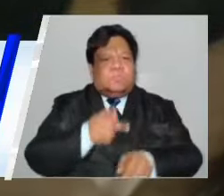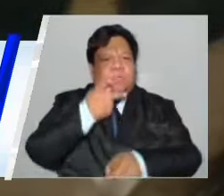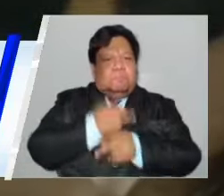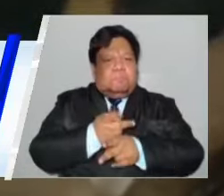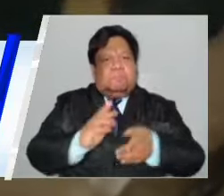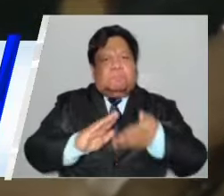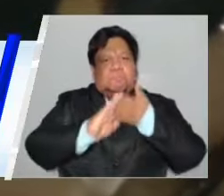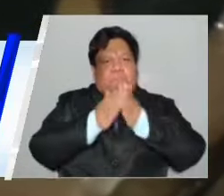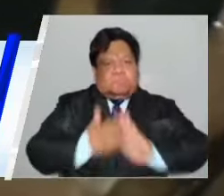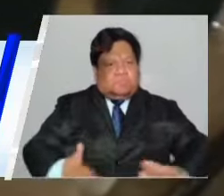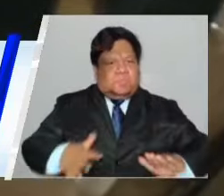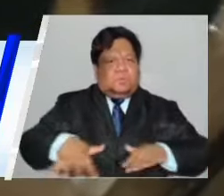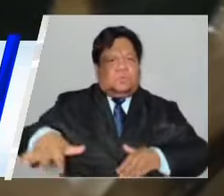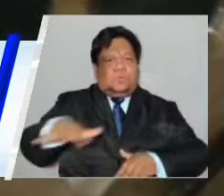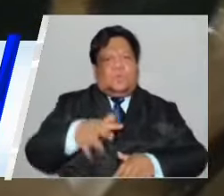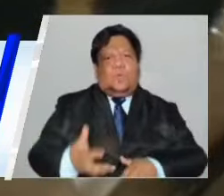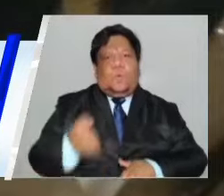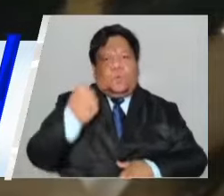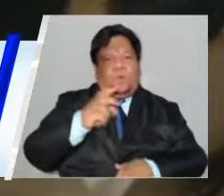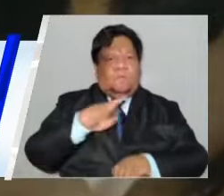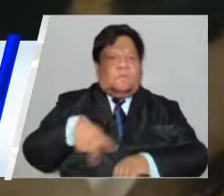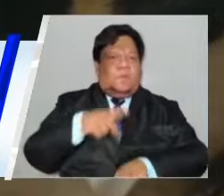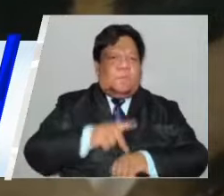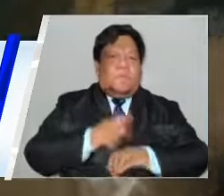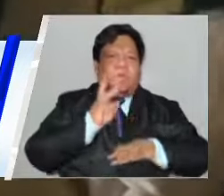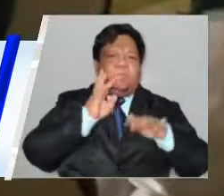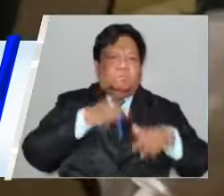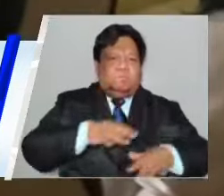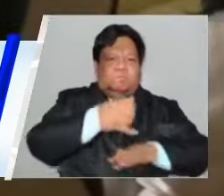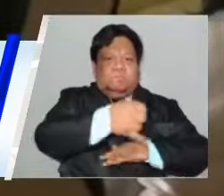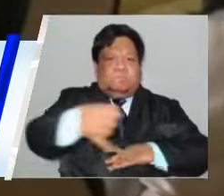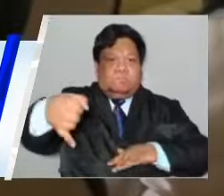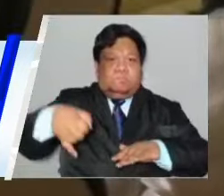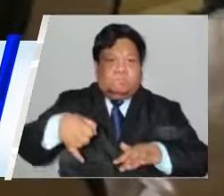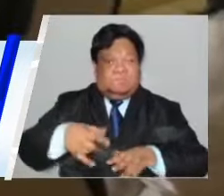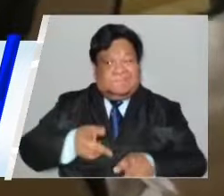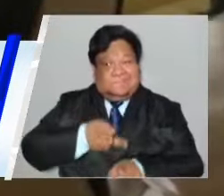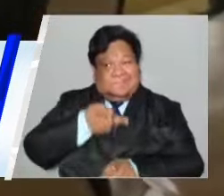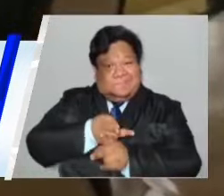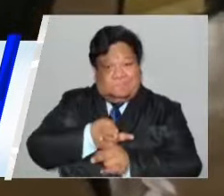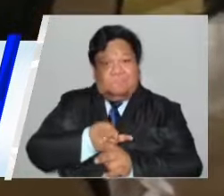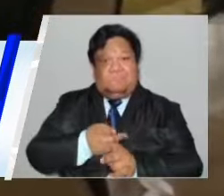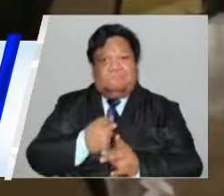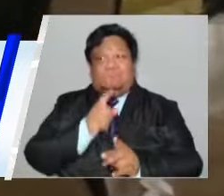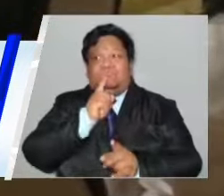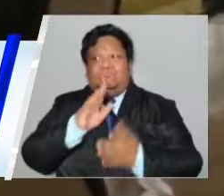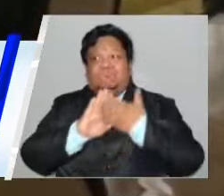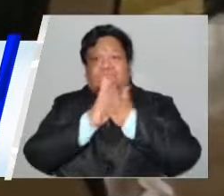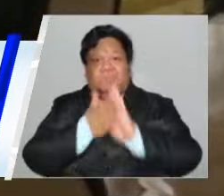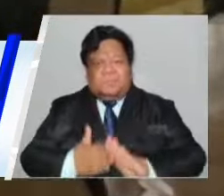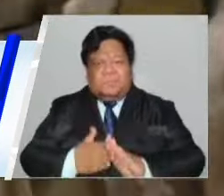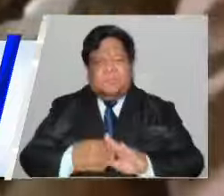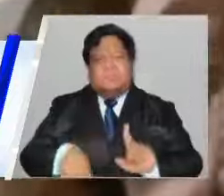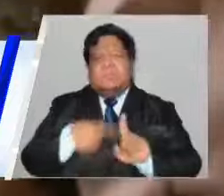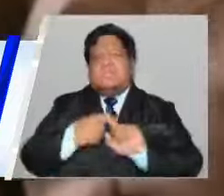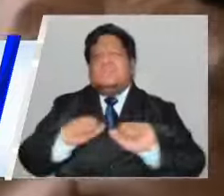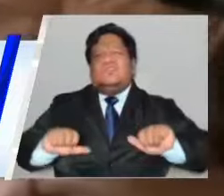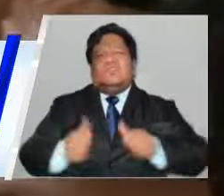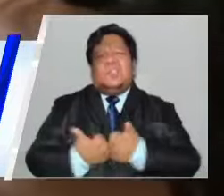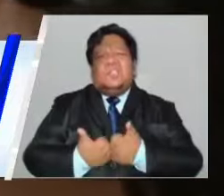zone. Bukod sa pagbabantay sa kalayaan, malaking hamon din daw sa AFP. Ang anya'y bedrock of Philippine